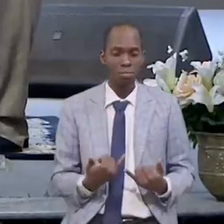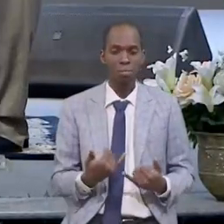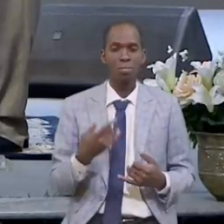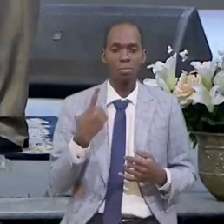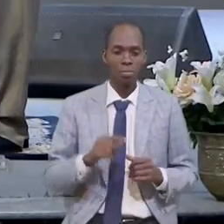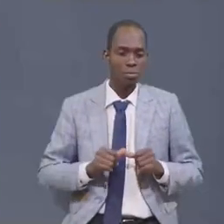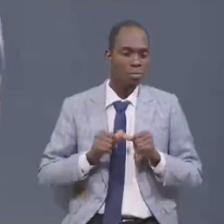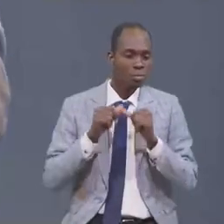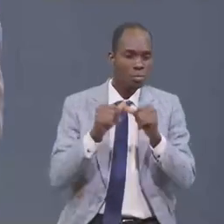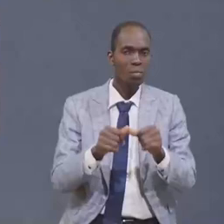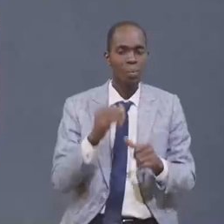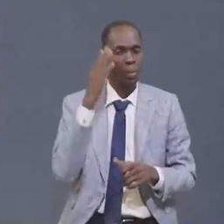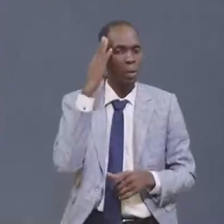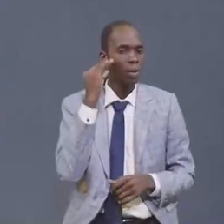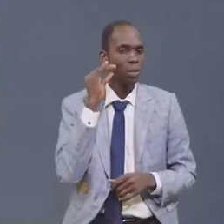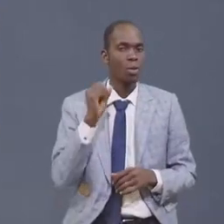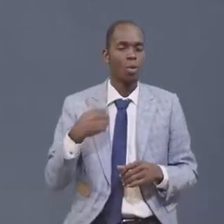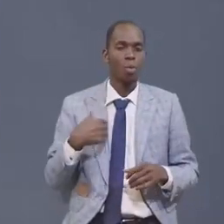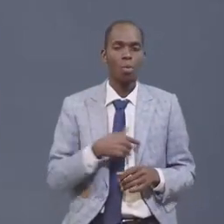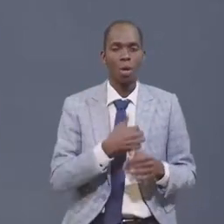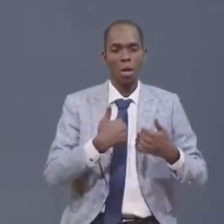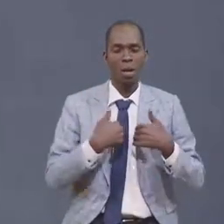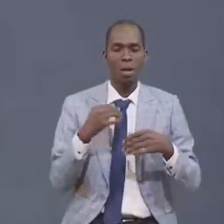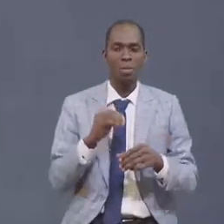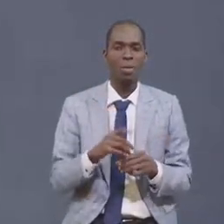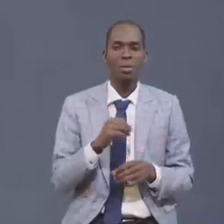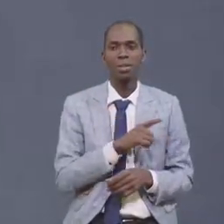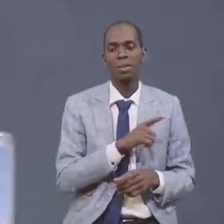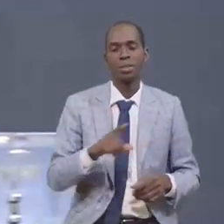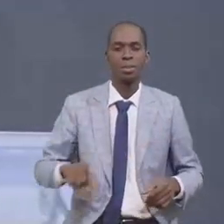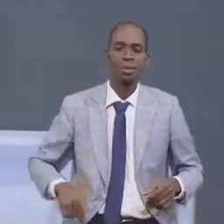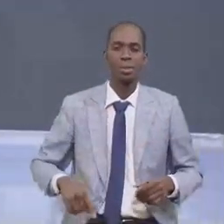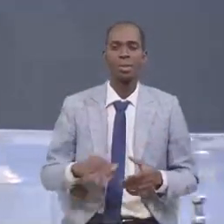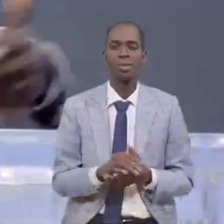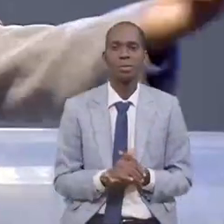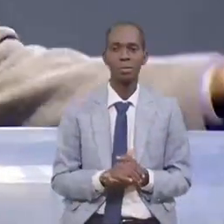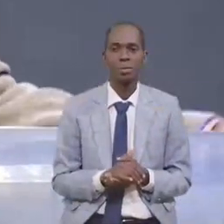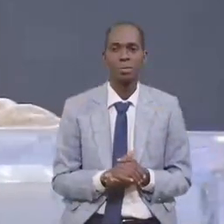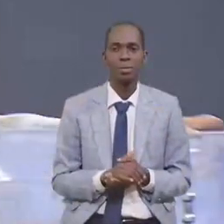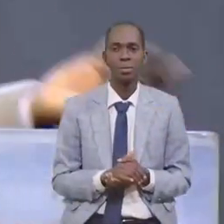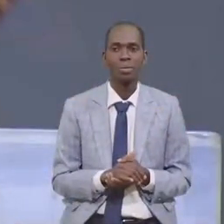Les expériences passées, présentes et perpétuelles que nous avons dans le Seigneur.